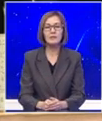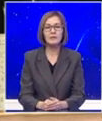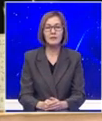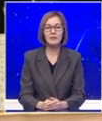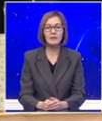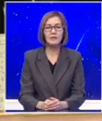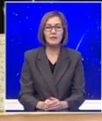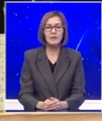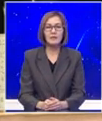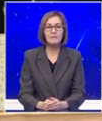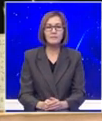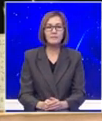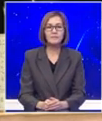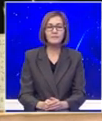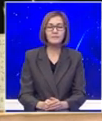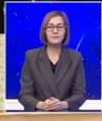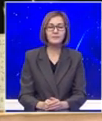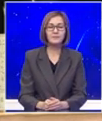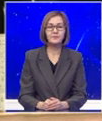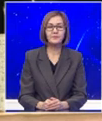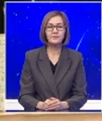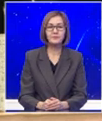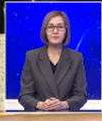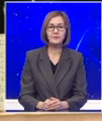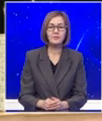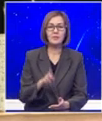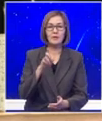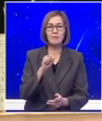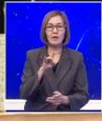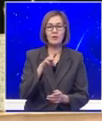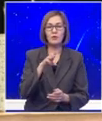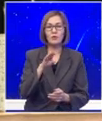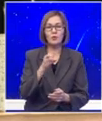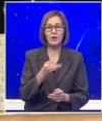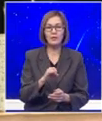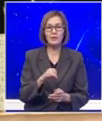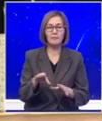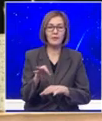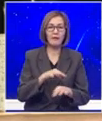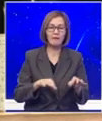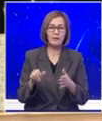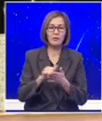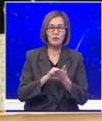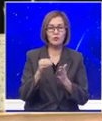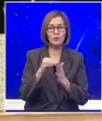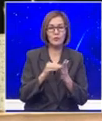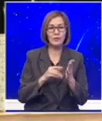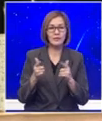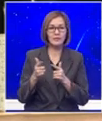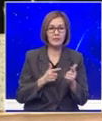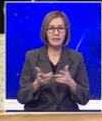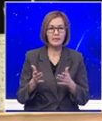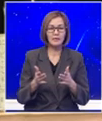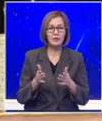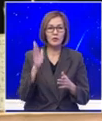15 су қойманың ішіне Бартоғай да кіреді. Бартоғайдың проекттік жобасы Мысалы, көлемі, су